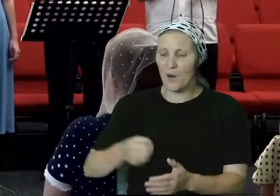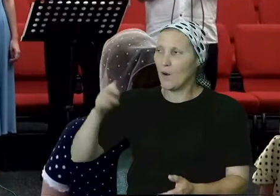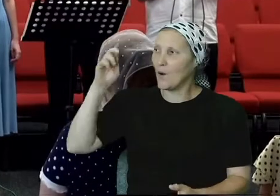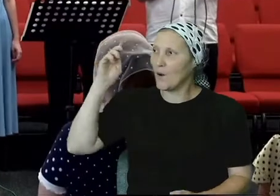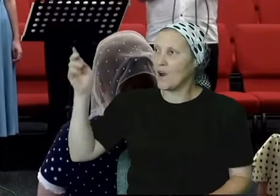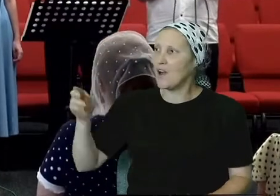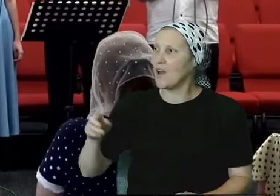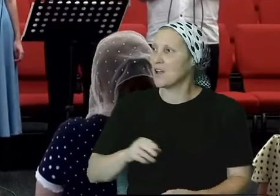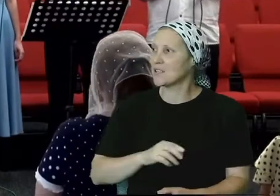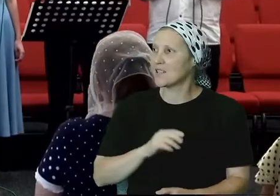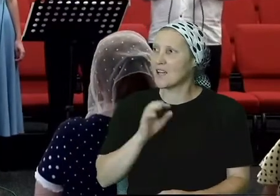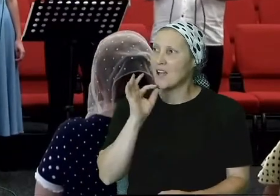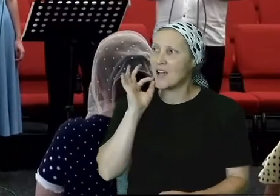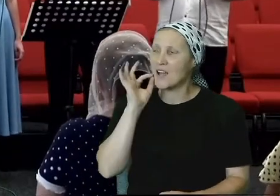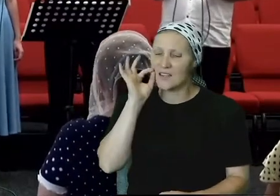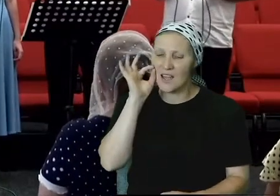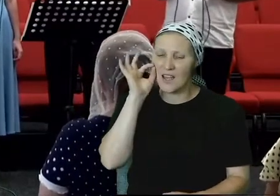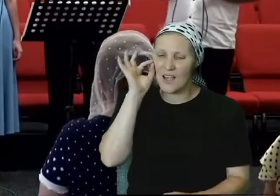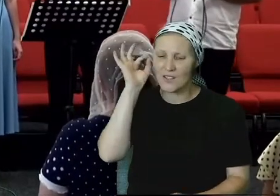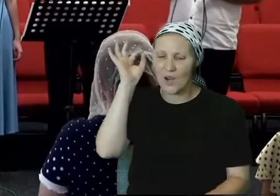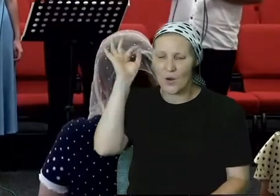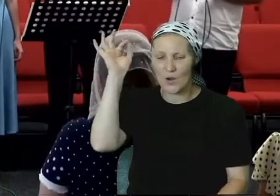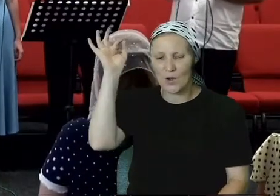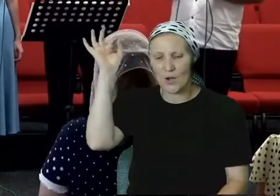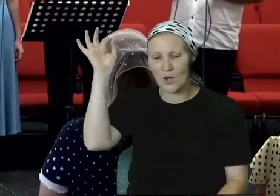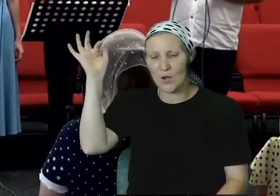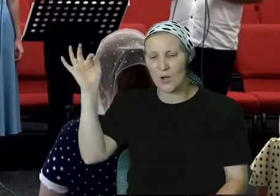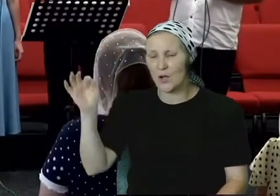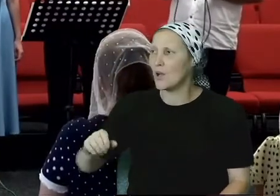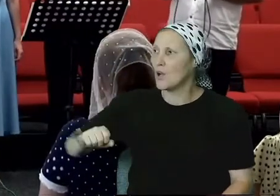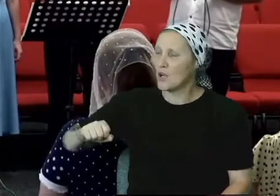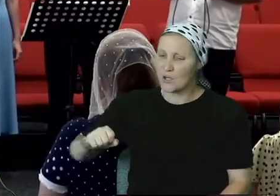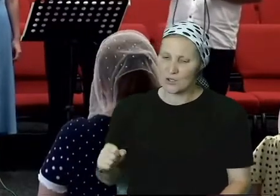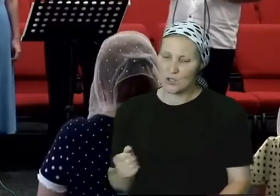ти до Бога зранечку,